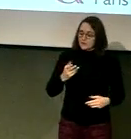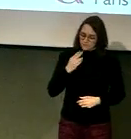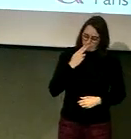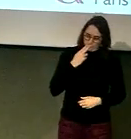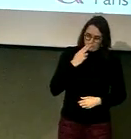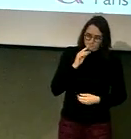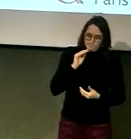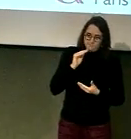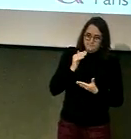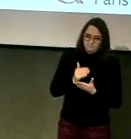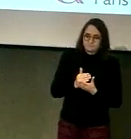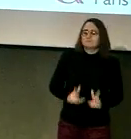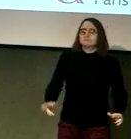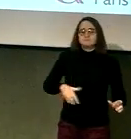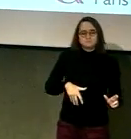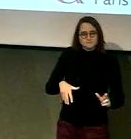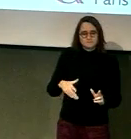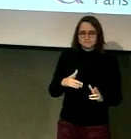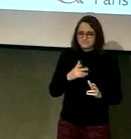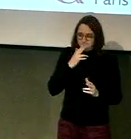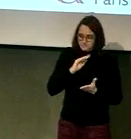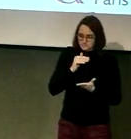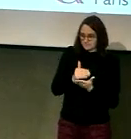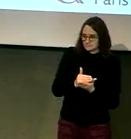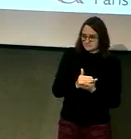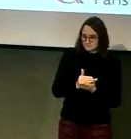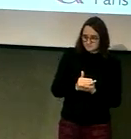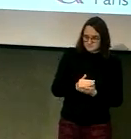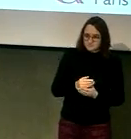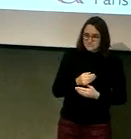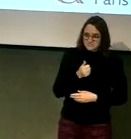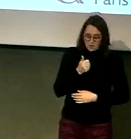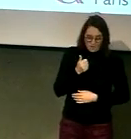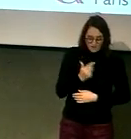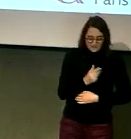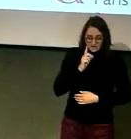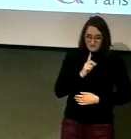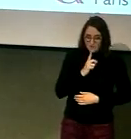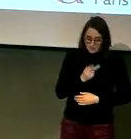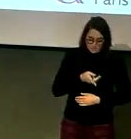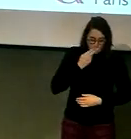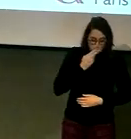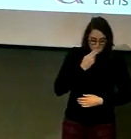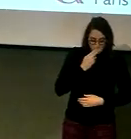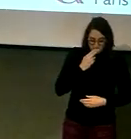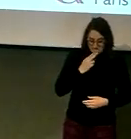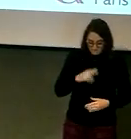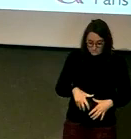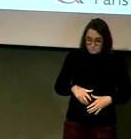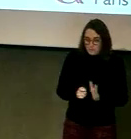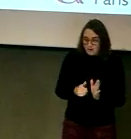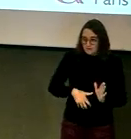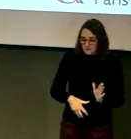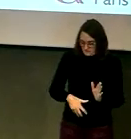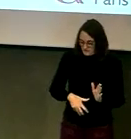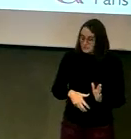fumer pendant la grossesse, on vous a dit 1/3 des femmes abordent la grossesse en France en étant fumeuses. L'idée la plus